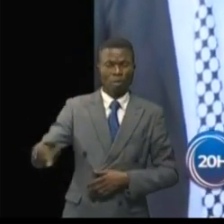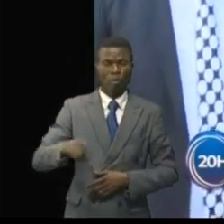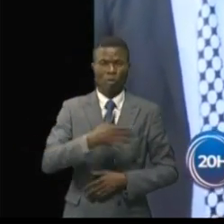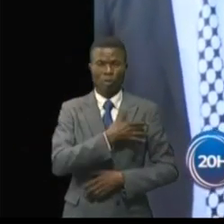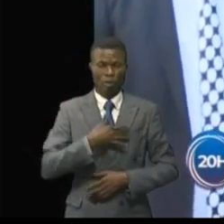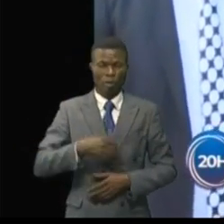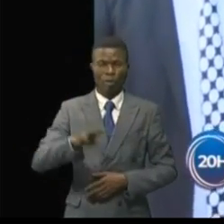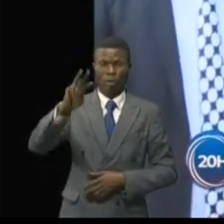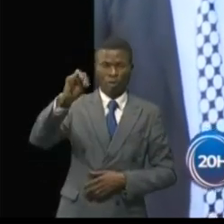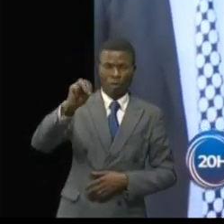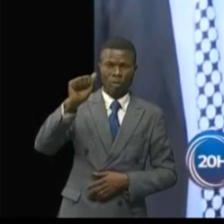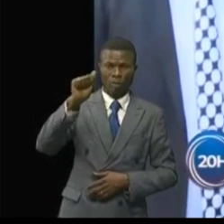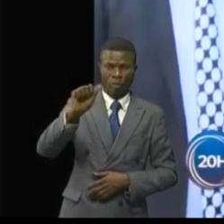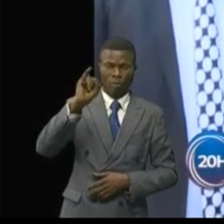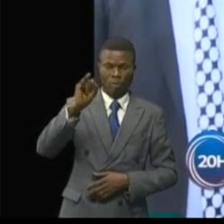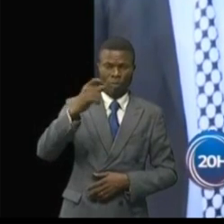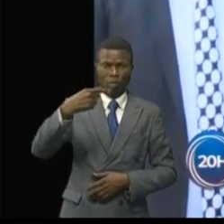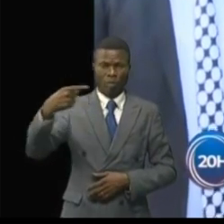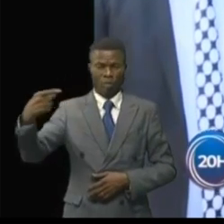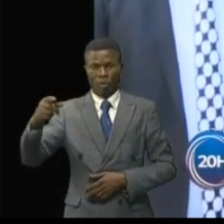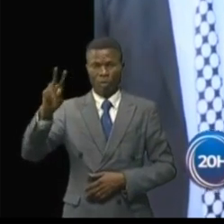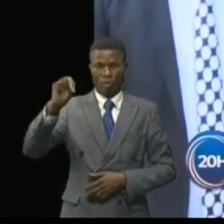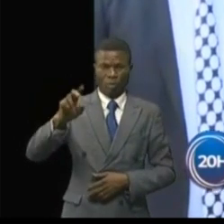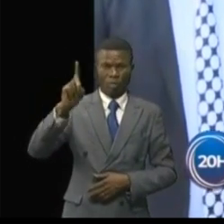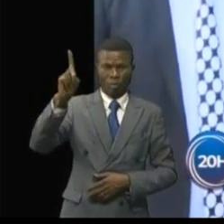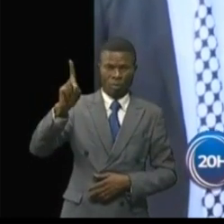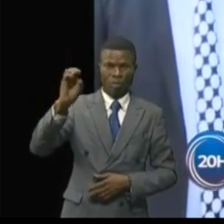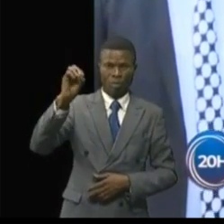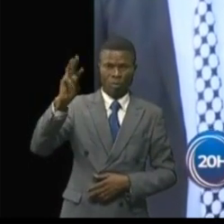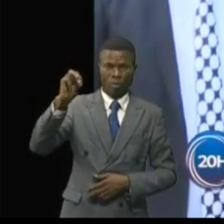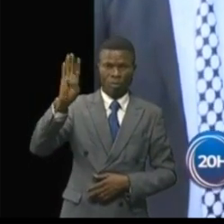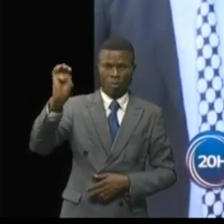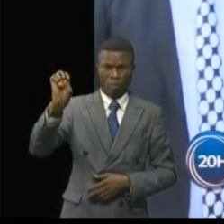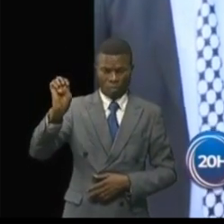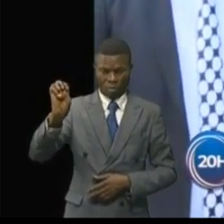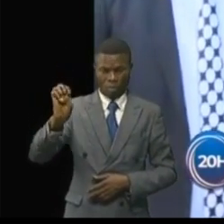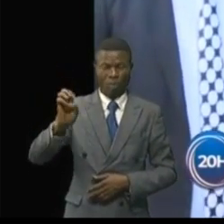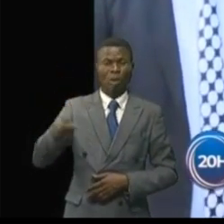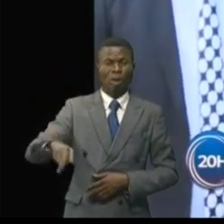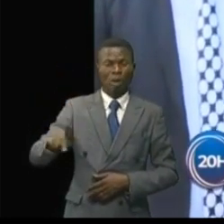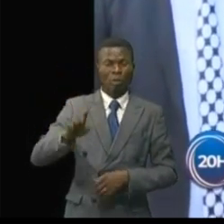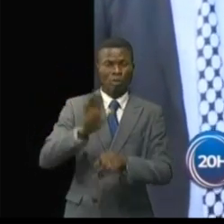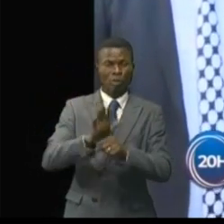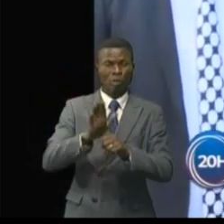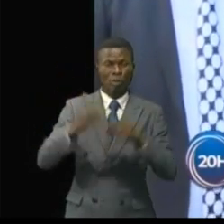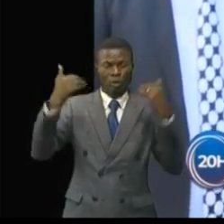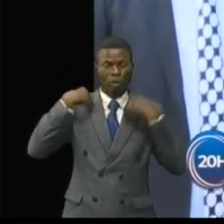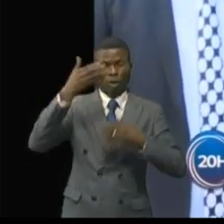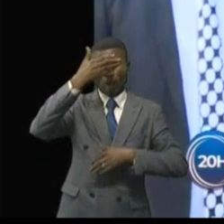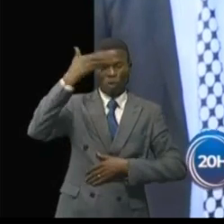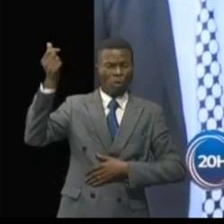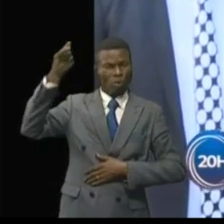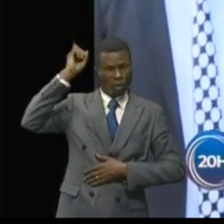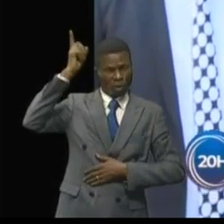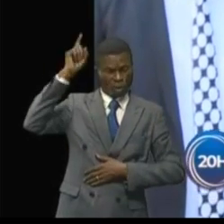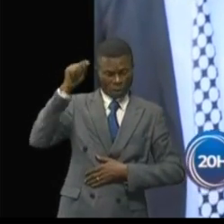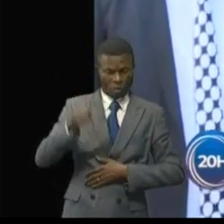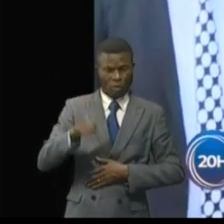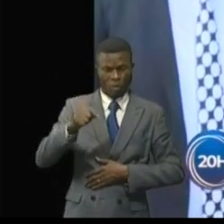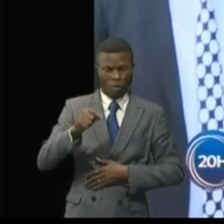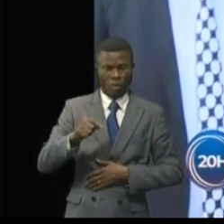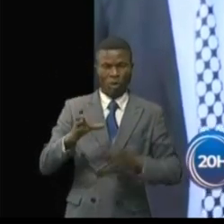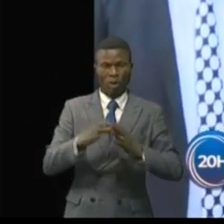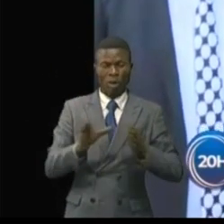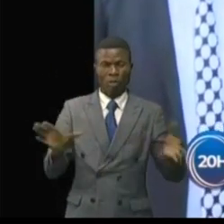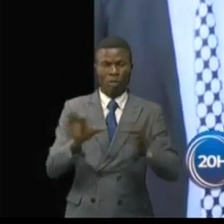infrastructures. Une province longtemps oubliée, mais aujourd'hui, grâce à ce protocole d'accord avec ce bureau de